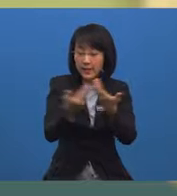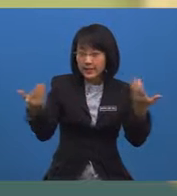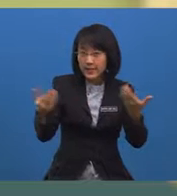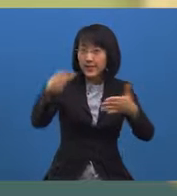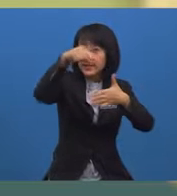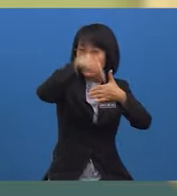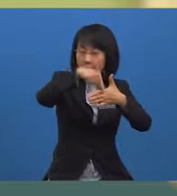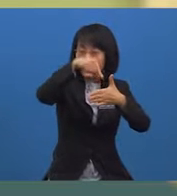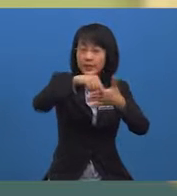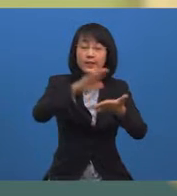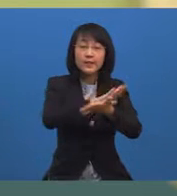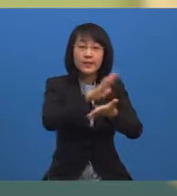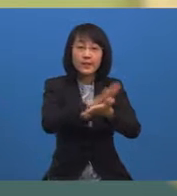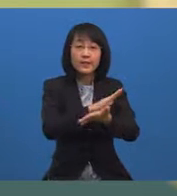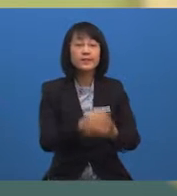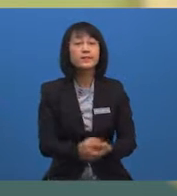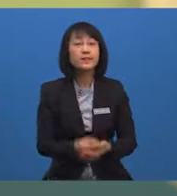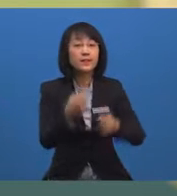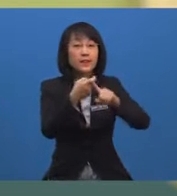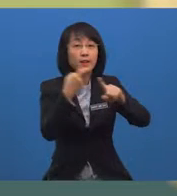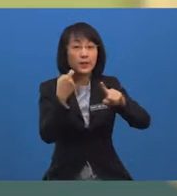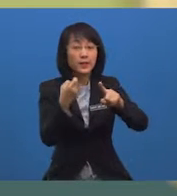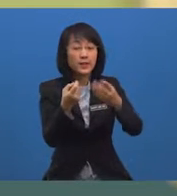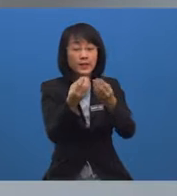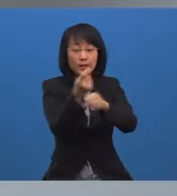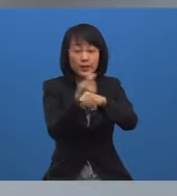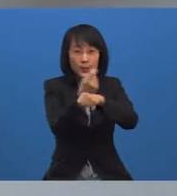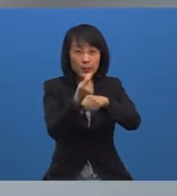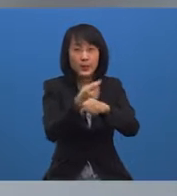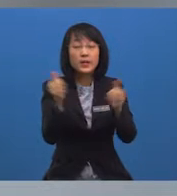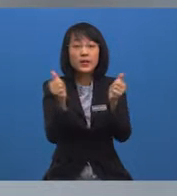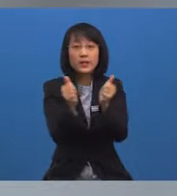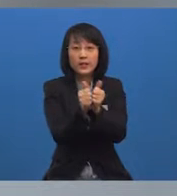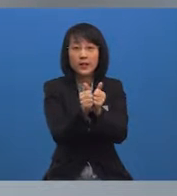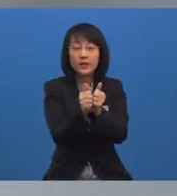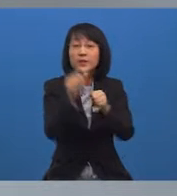daripada campuran tepung dengan menggunakan magnet.